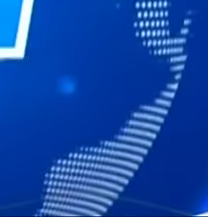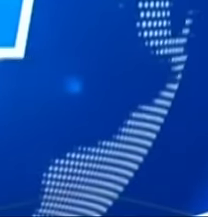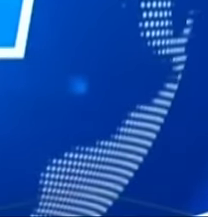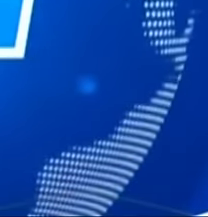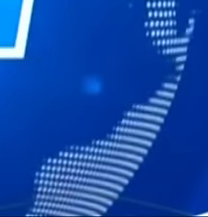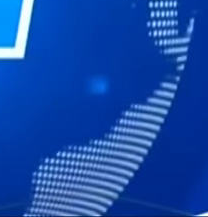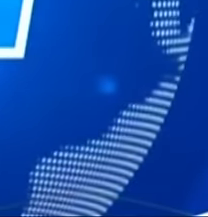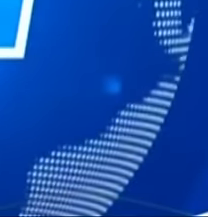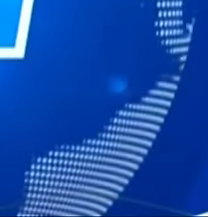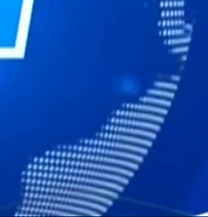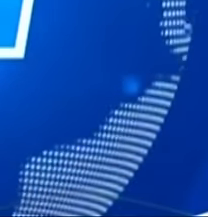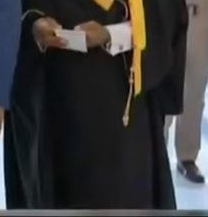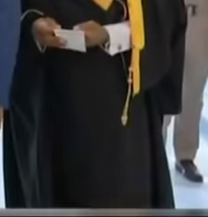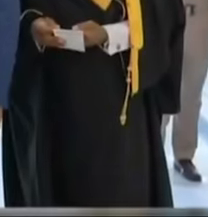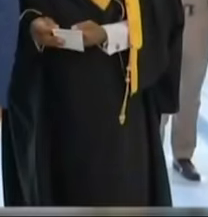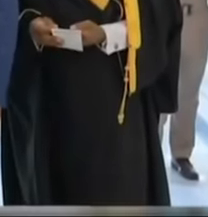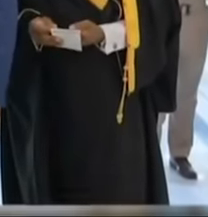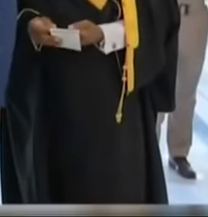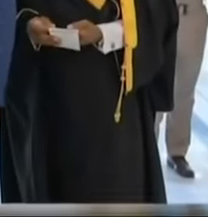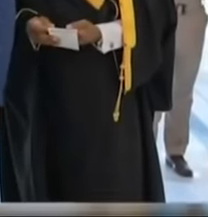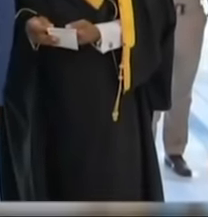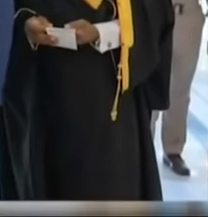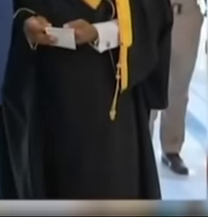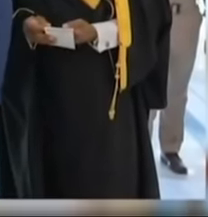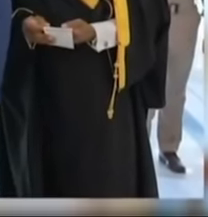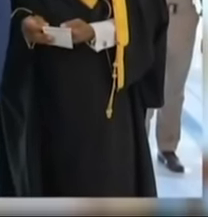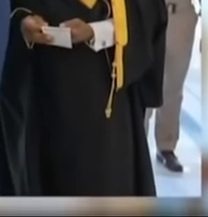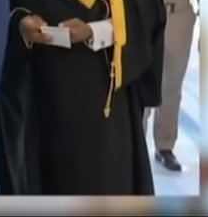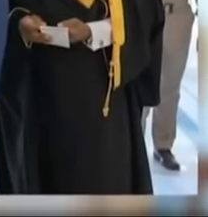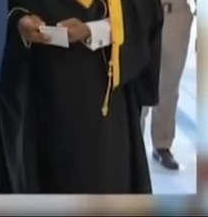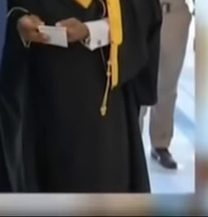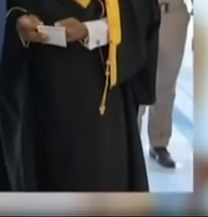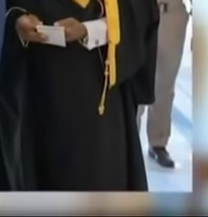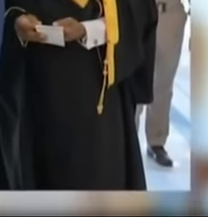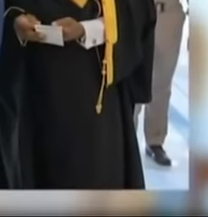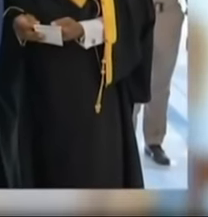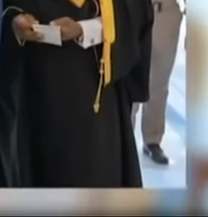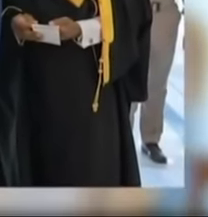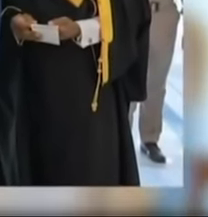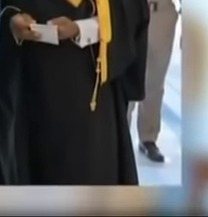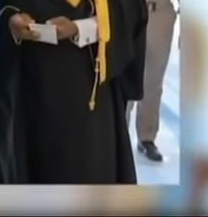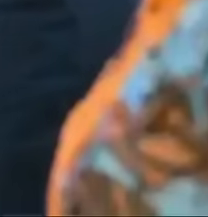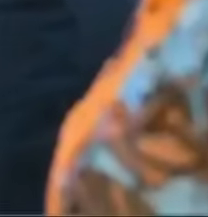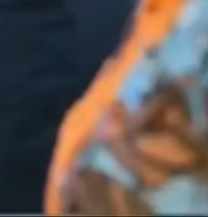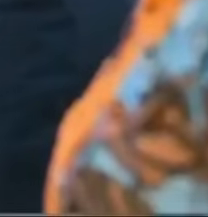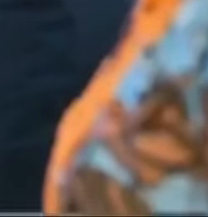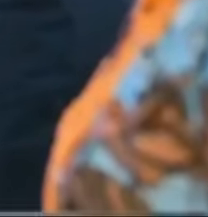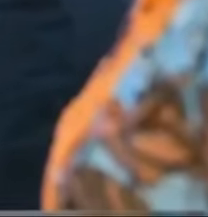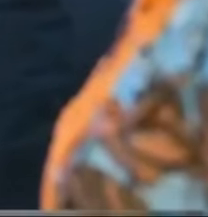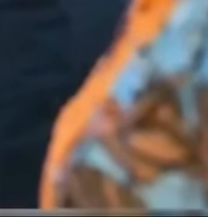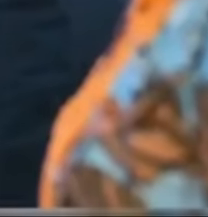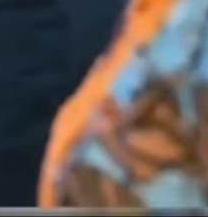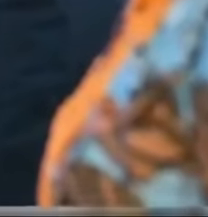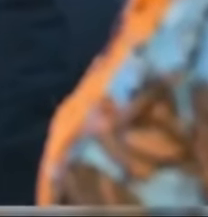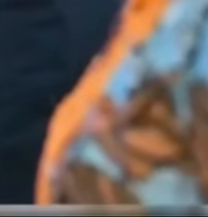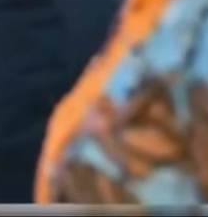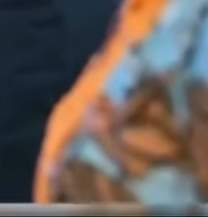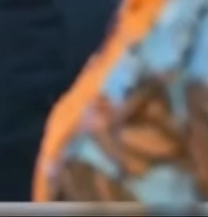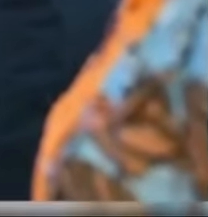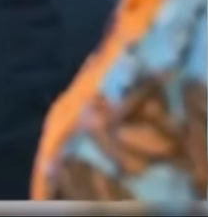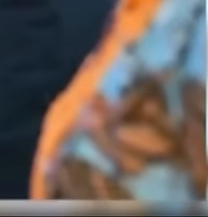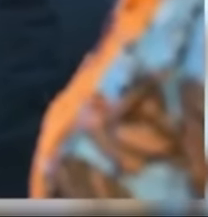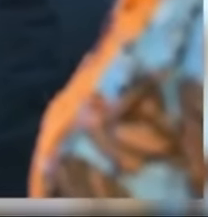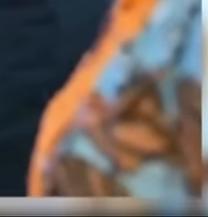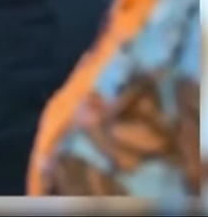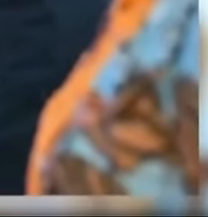Hamad, l'émir du Qatar. Les deux dirigeants ont par la suite élargi la rencontre aux membres de leur délégation. Il y a